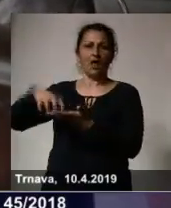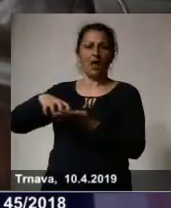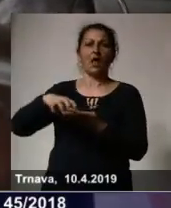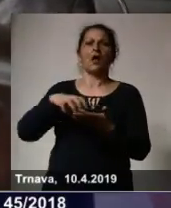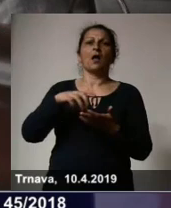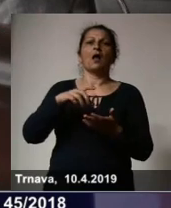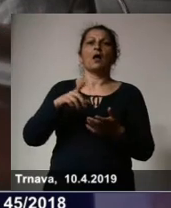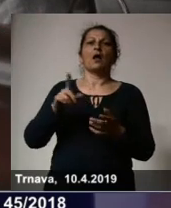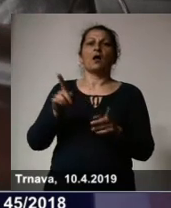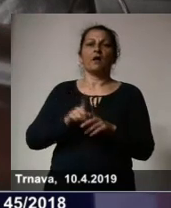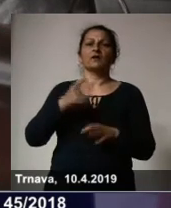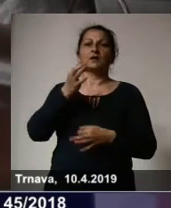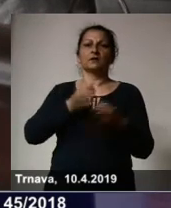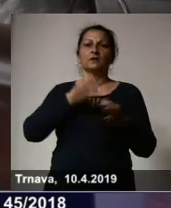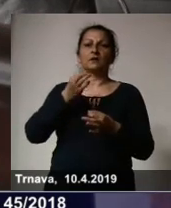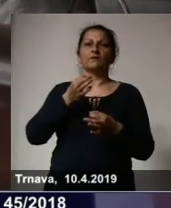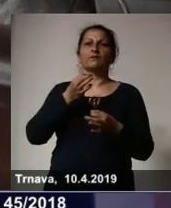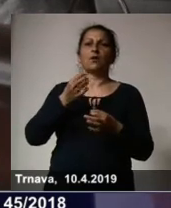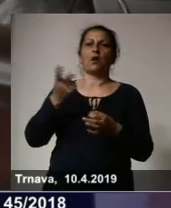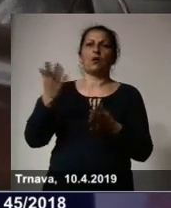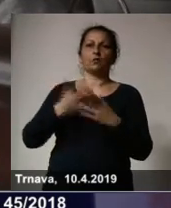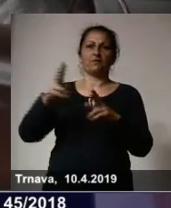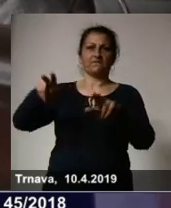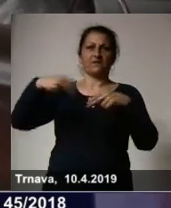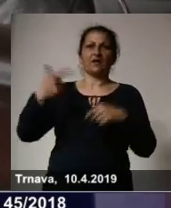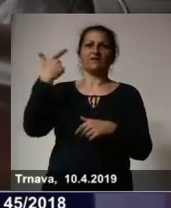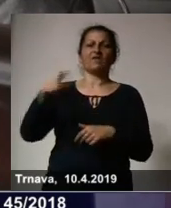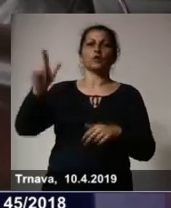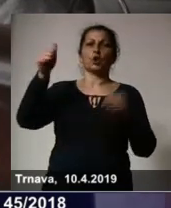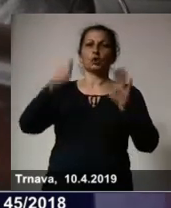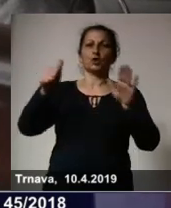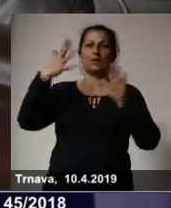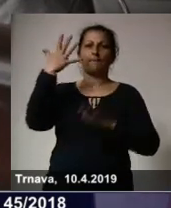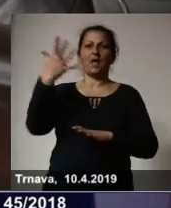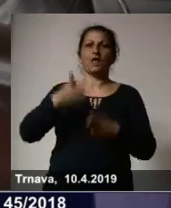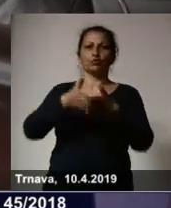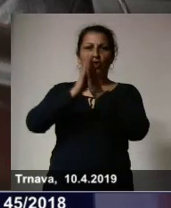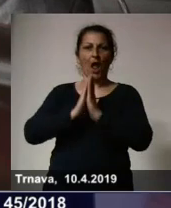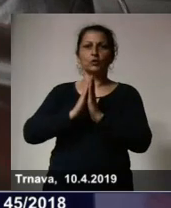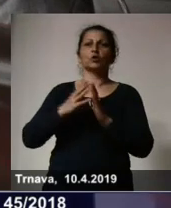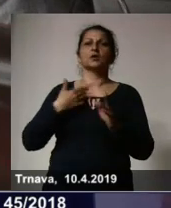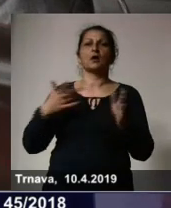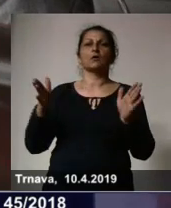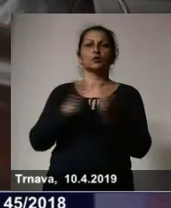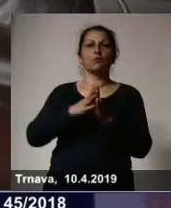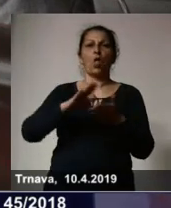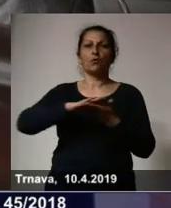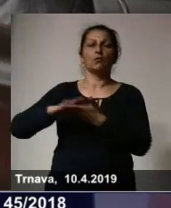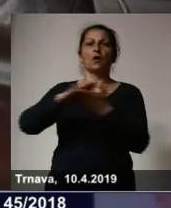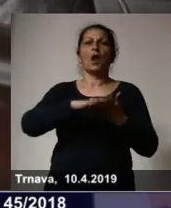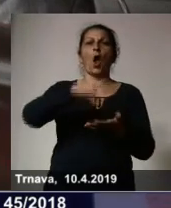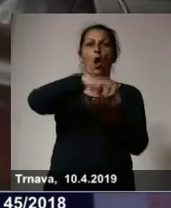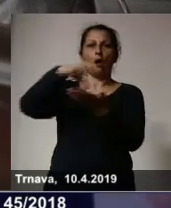Ad info prišlo 265 žiadostí od našich partnerských obcí alebo miest v rámci